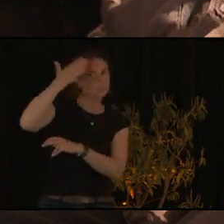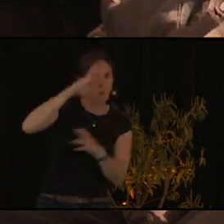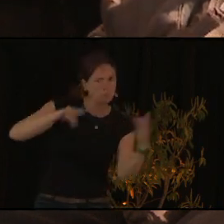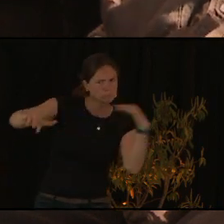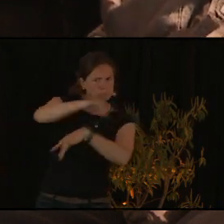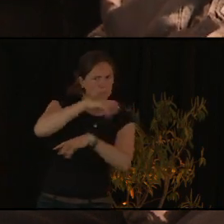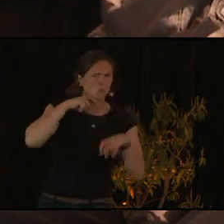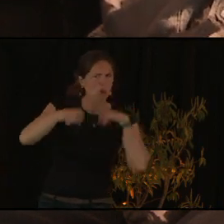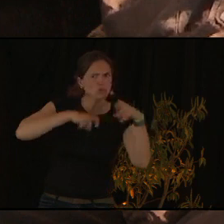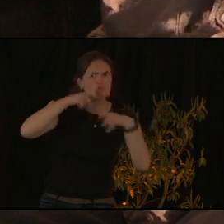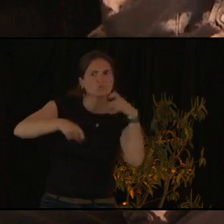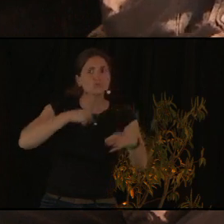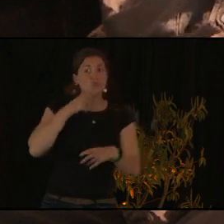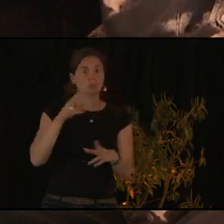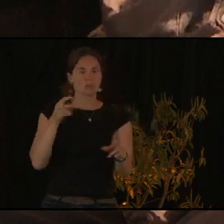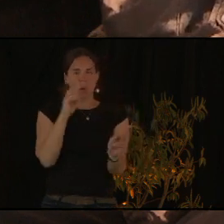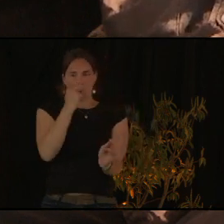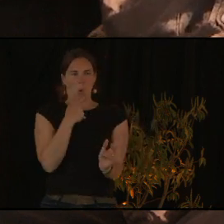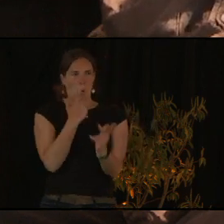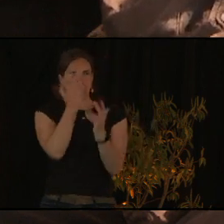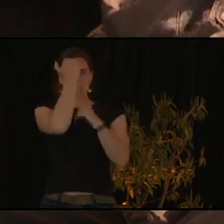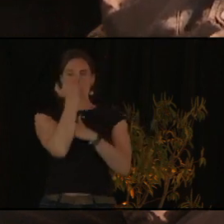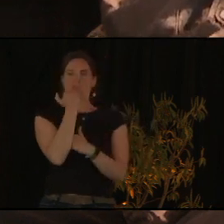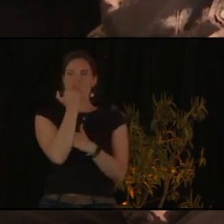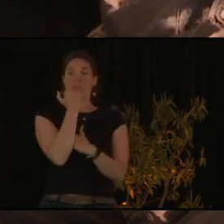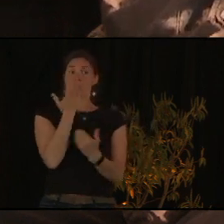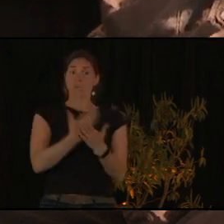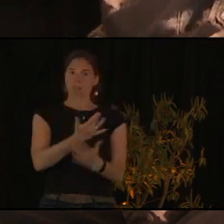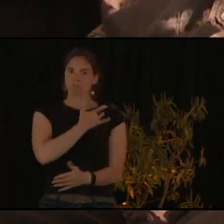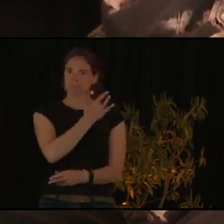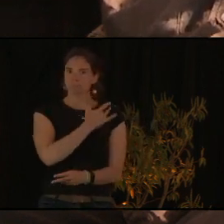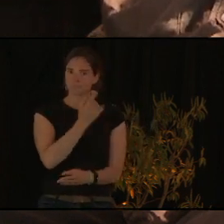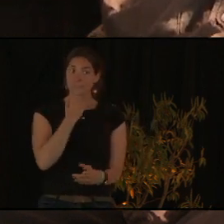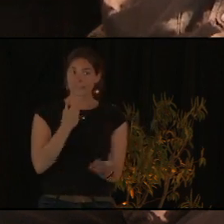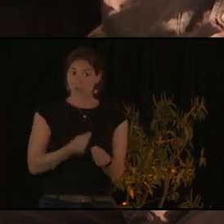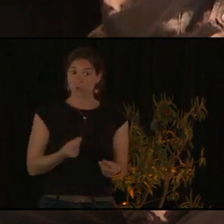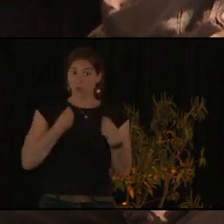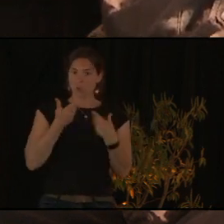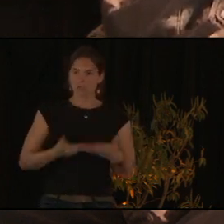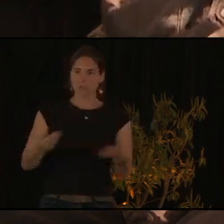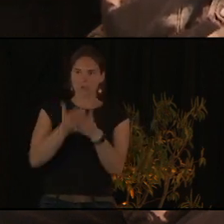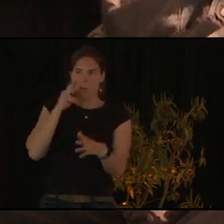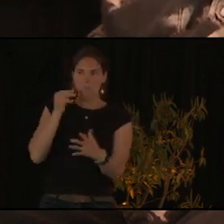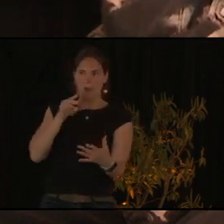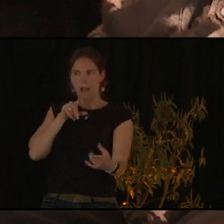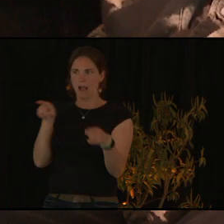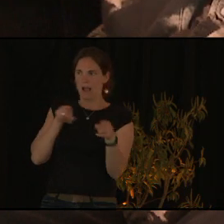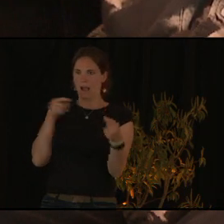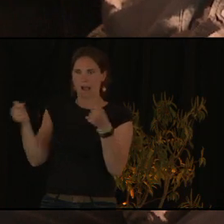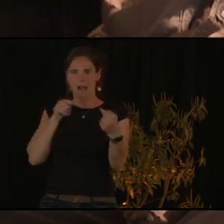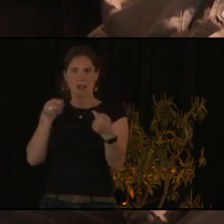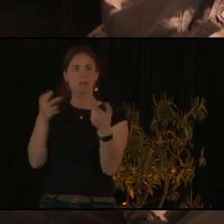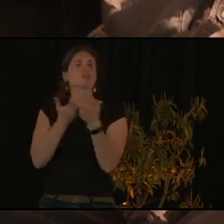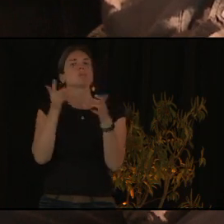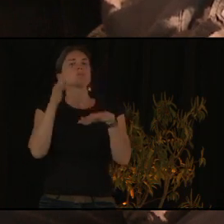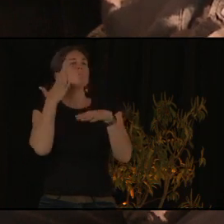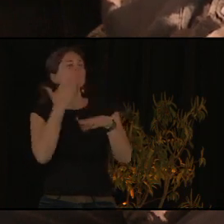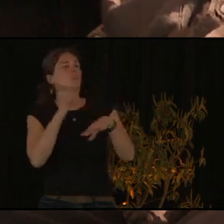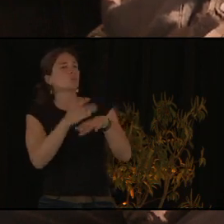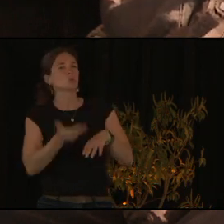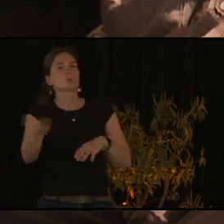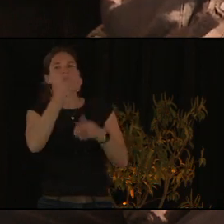la survie est là permanente. Alors ça m'intéresse beaucoup parce que ça tend tout de suite les relations humaines. Pour qui a voyagé ne serait-ce que dans des conditions